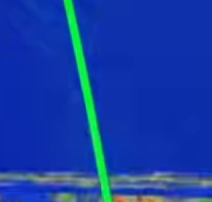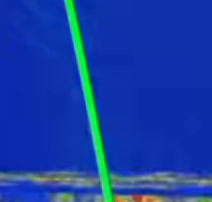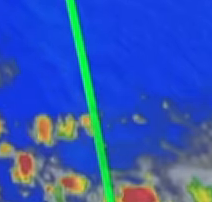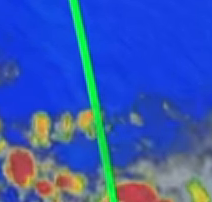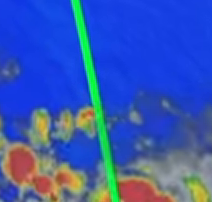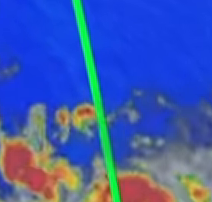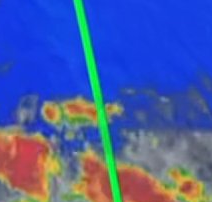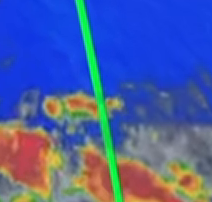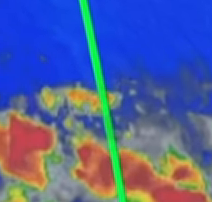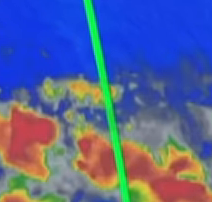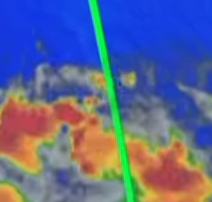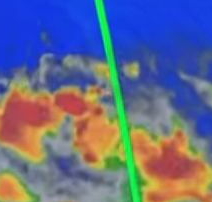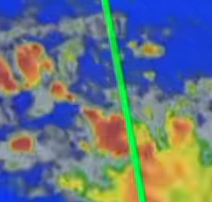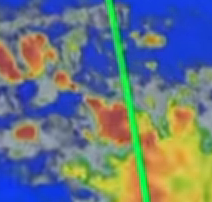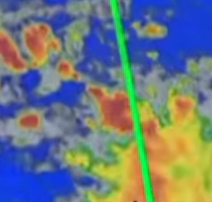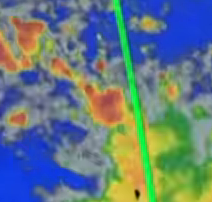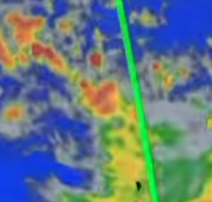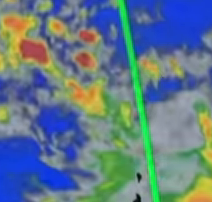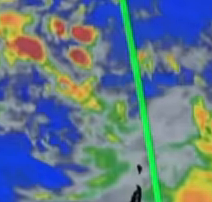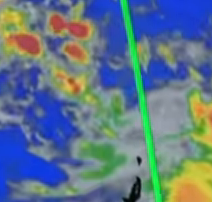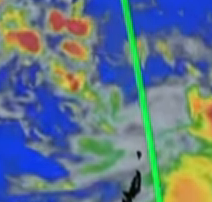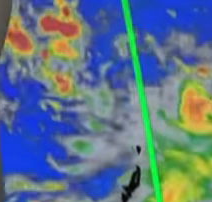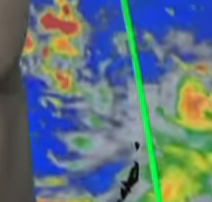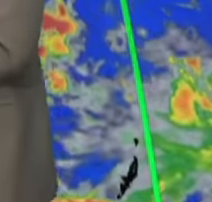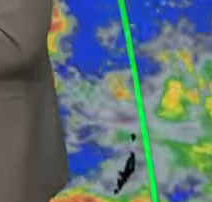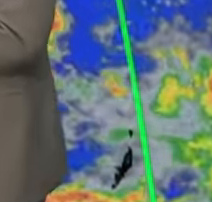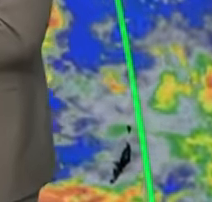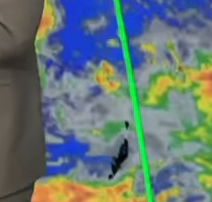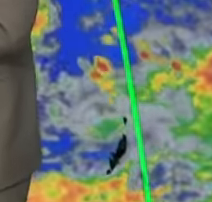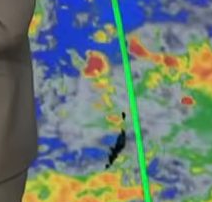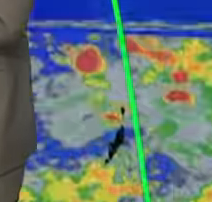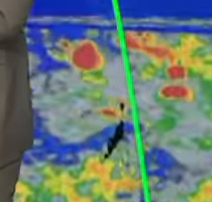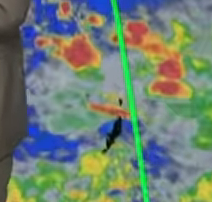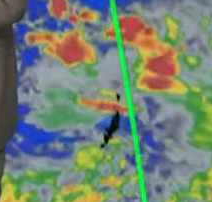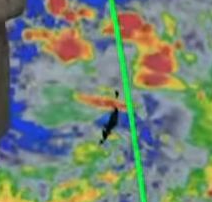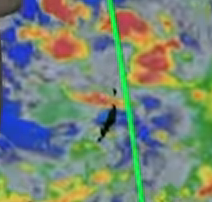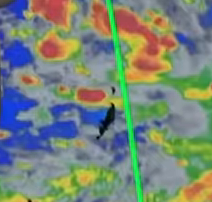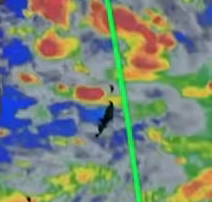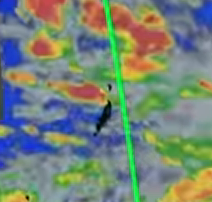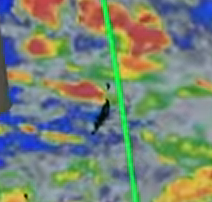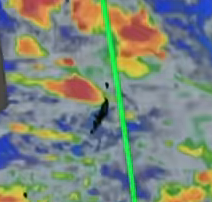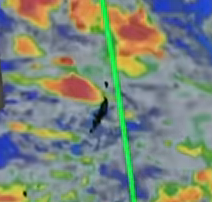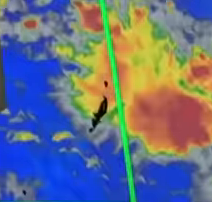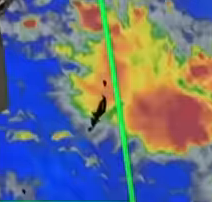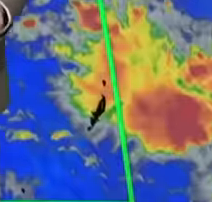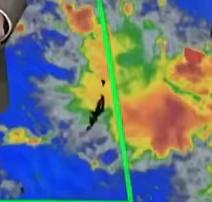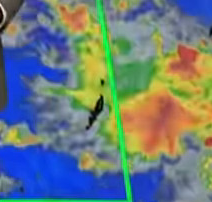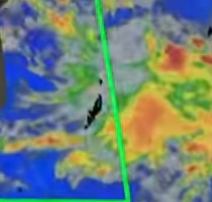na sa malaking bahagi ng bansa bukas dahil pansamantalang mawawala itong shear line, yung